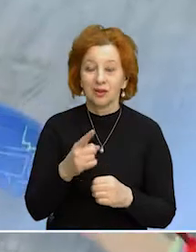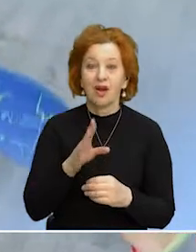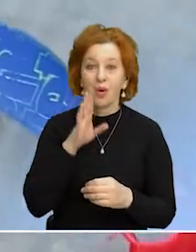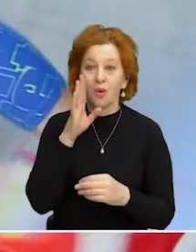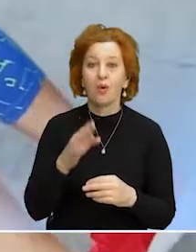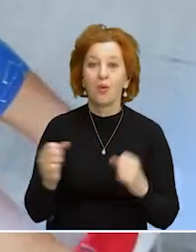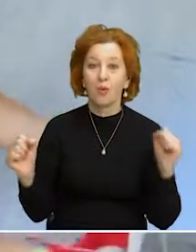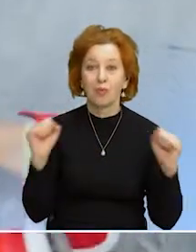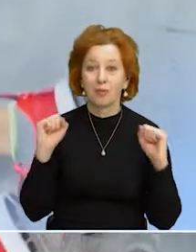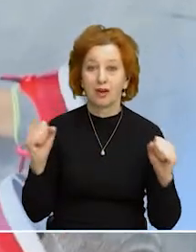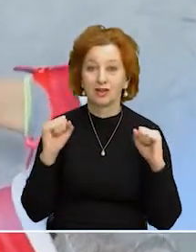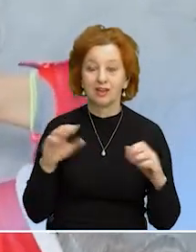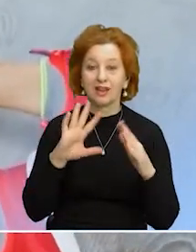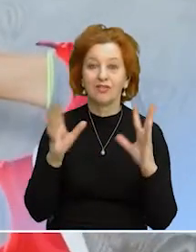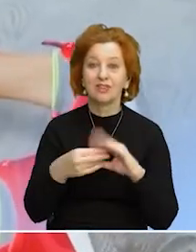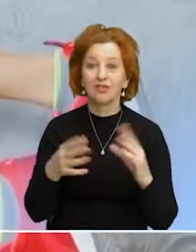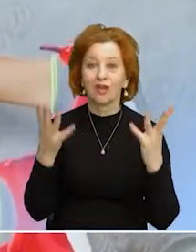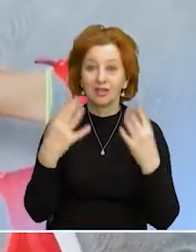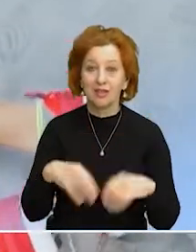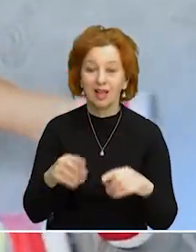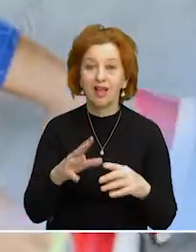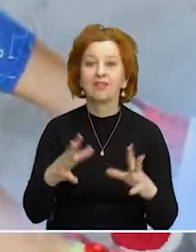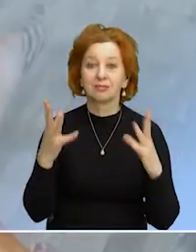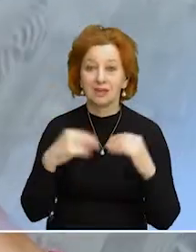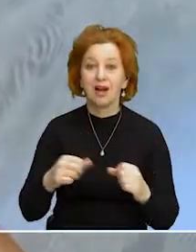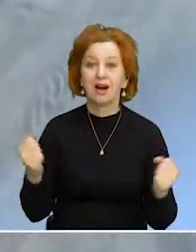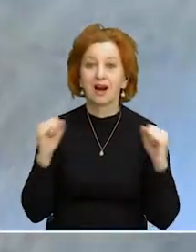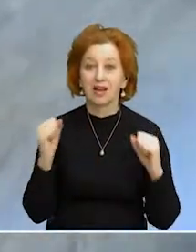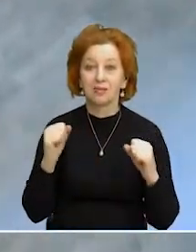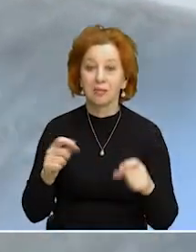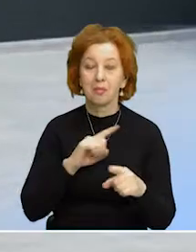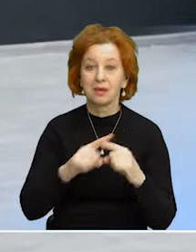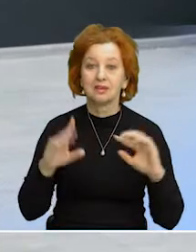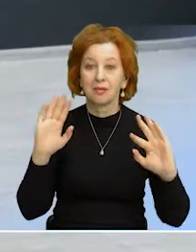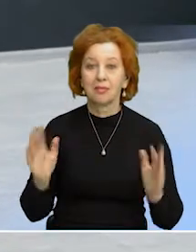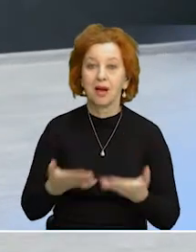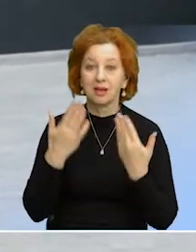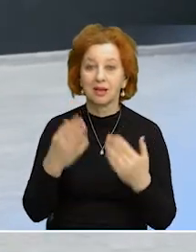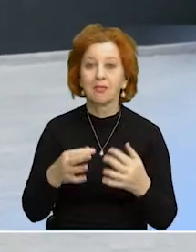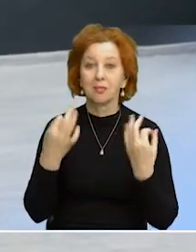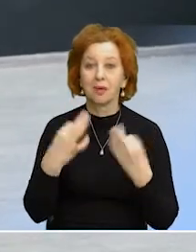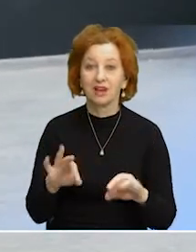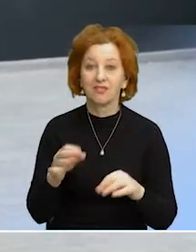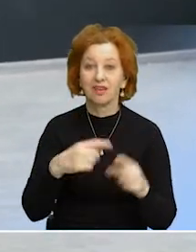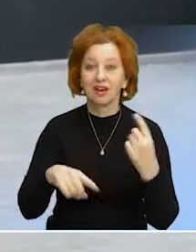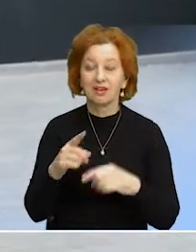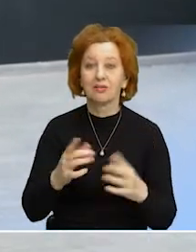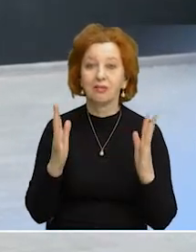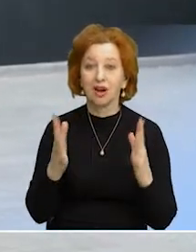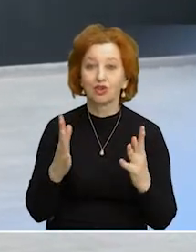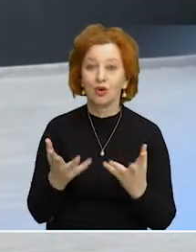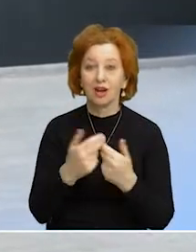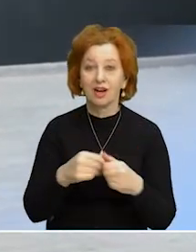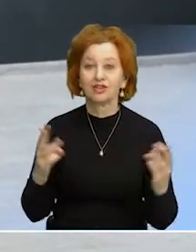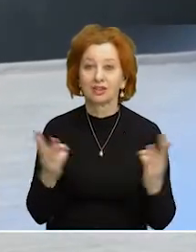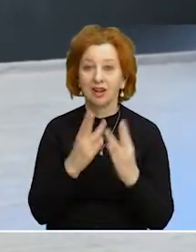Бёрпи – это лучшее упражнение для всего тела. Оно включает в работу все мышцы, мгновенно поднимает пульс и позволяет сжечь